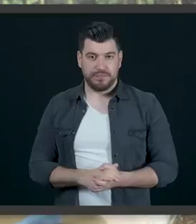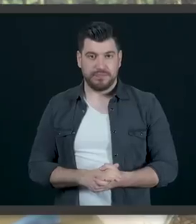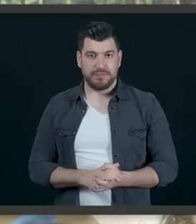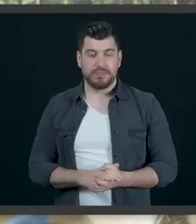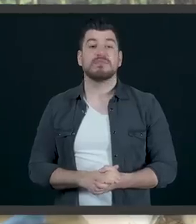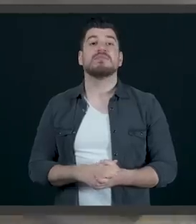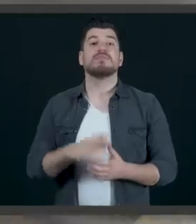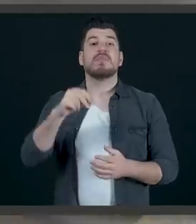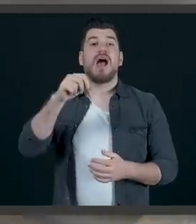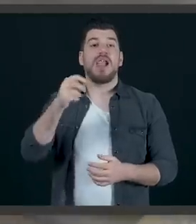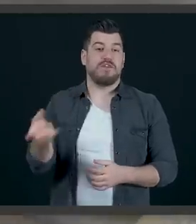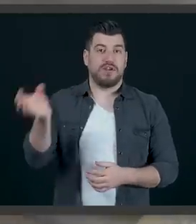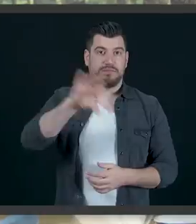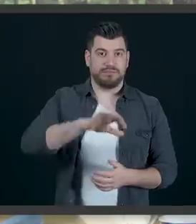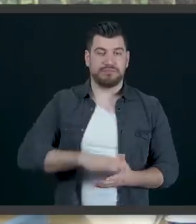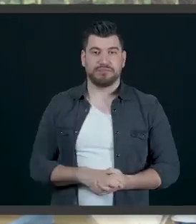Προσθέτουμε το αλεύρι